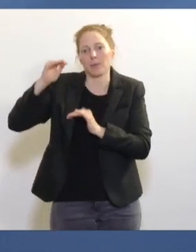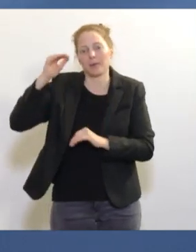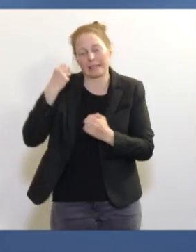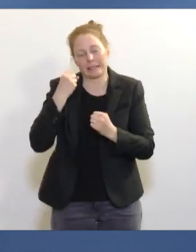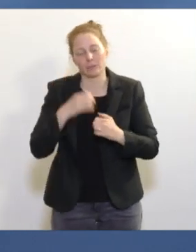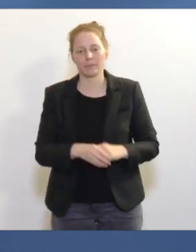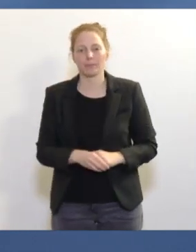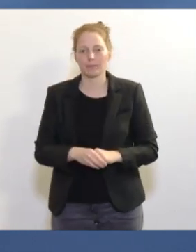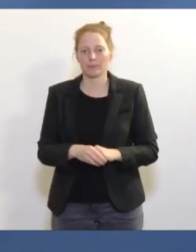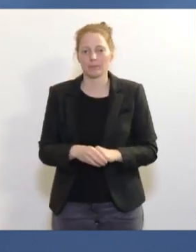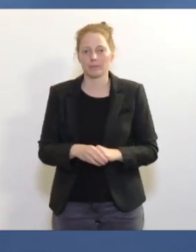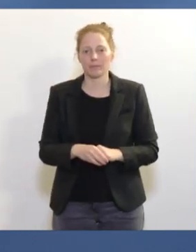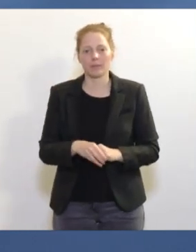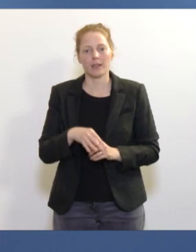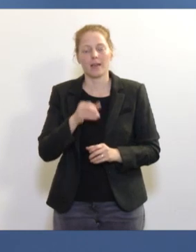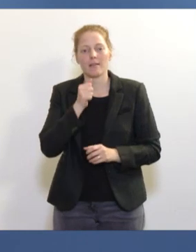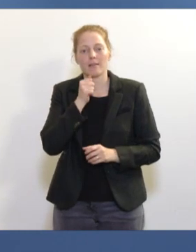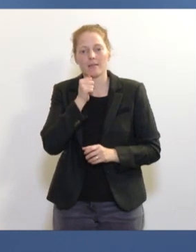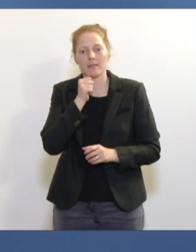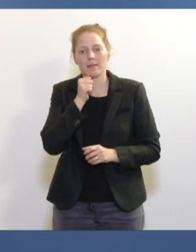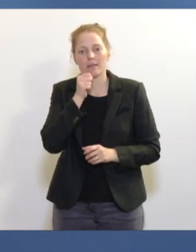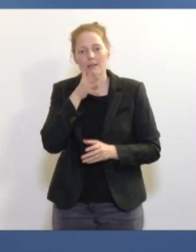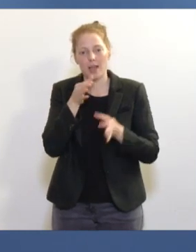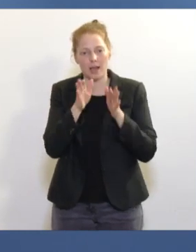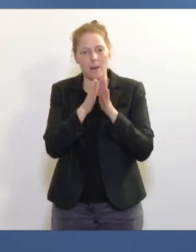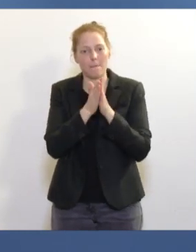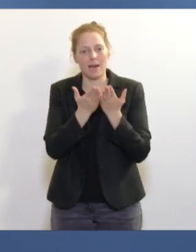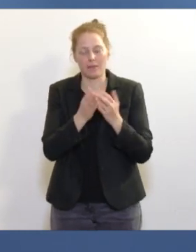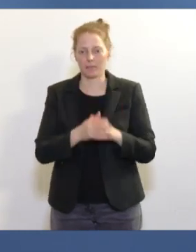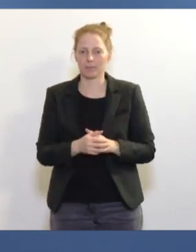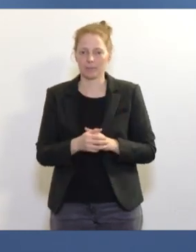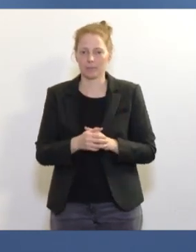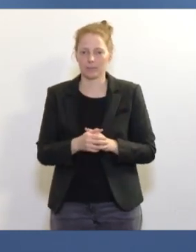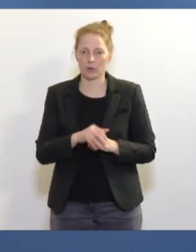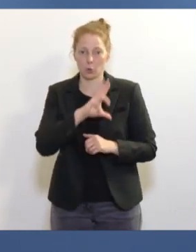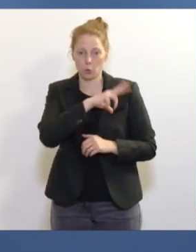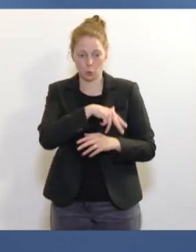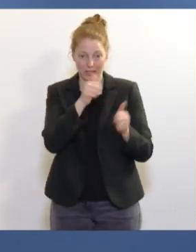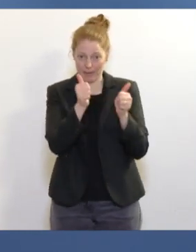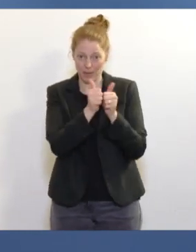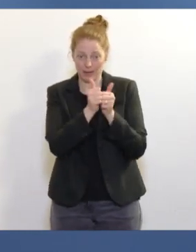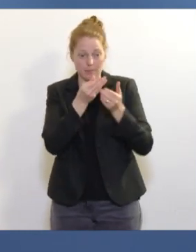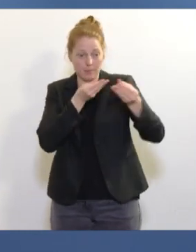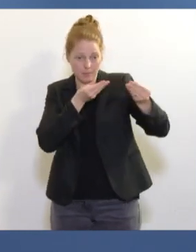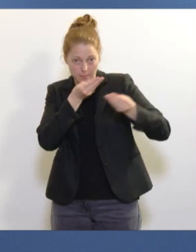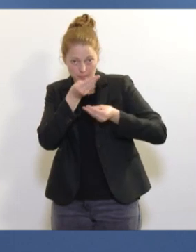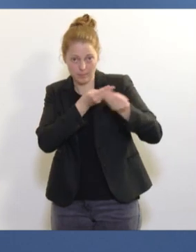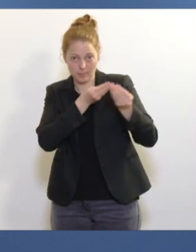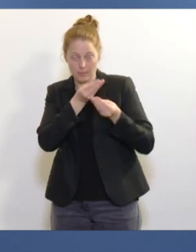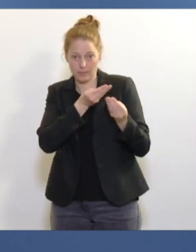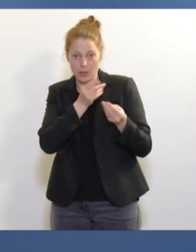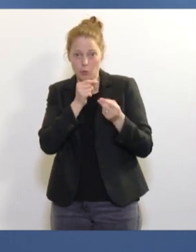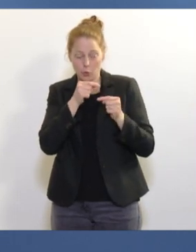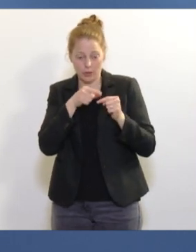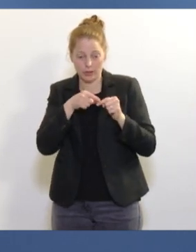Ein Frage vom Tageblatt. Weiß das Gespräch mit den Sozialpartnern darauf hin, dass relativ